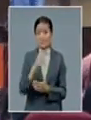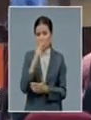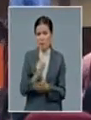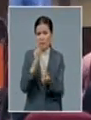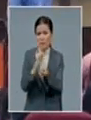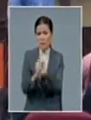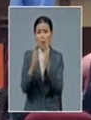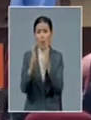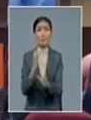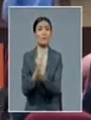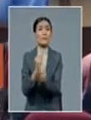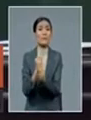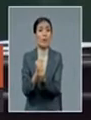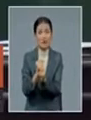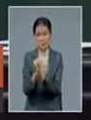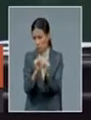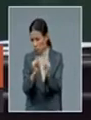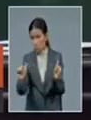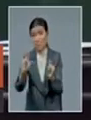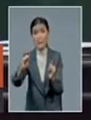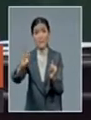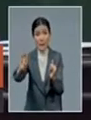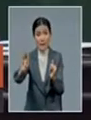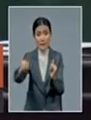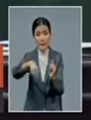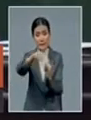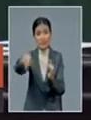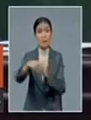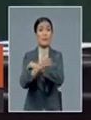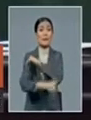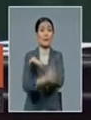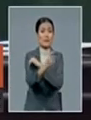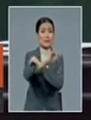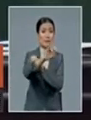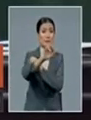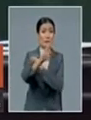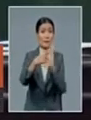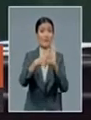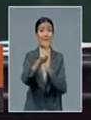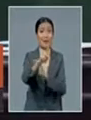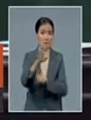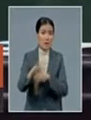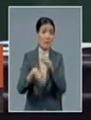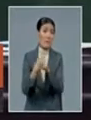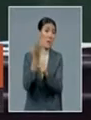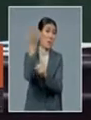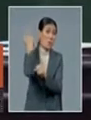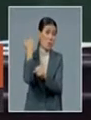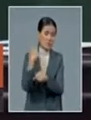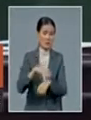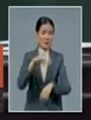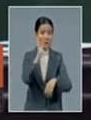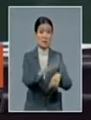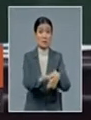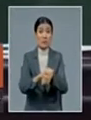าวอินเดียอย่างน้อย38รายบริเวณหลุมศพหมู่ในอิรักหลังจากที่ถูกกลุ่ม IS เนี่ยจับตัวไปเมื่อหลายปีนะฮะทางด้